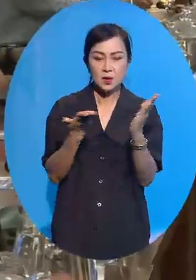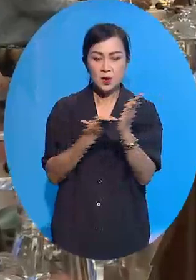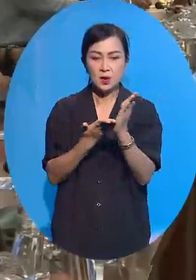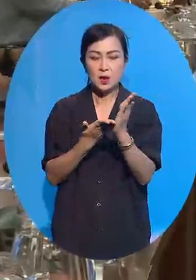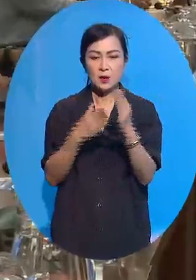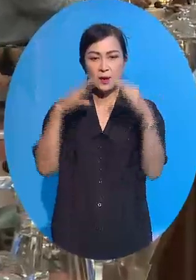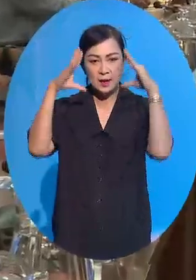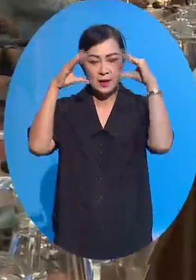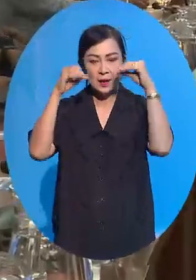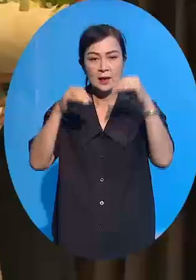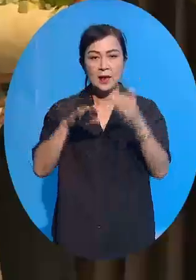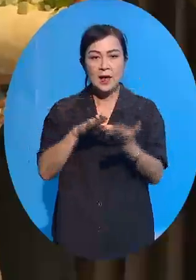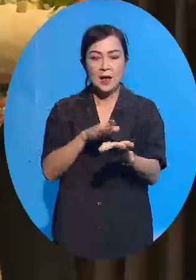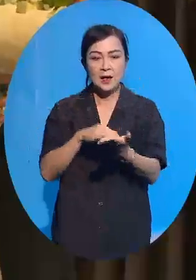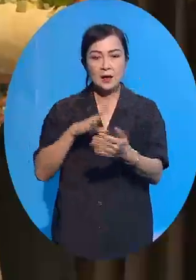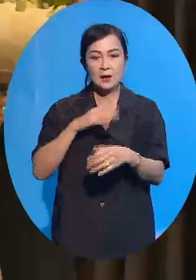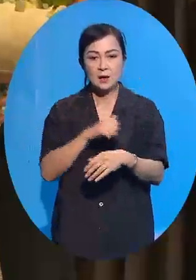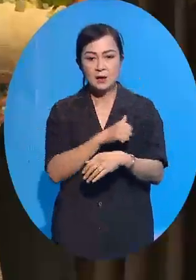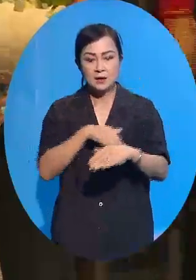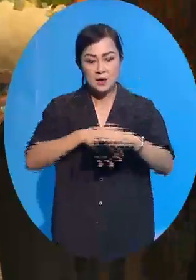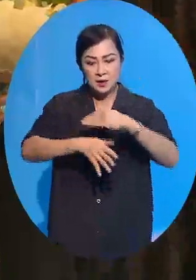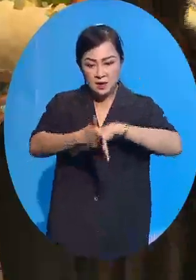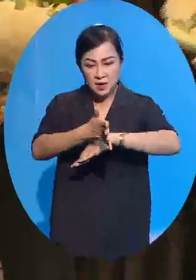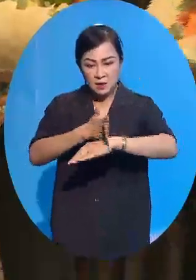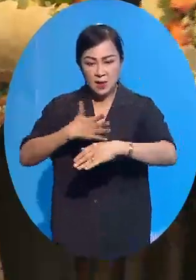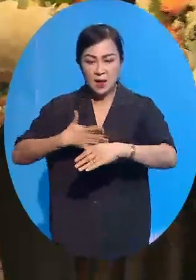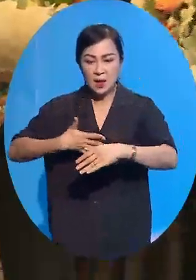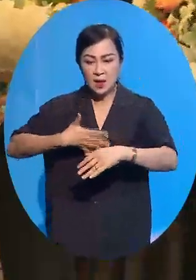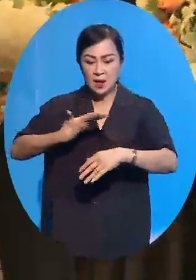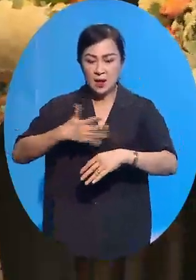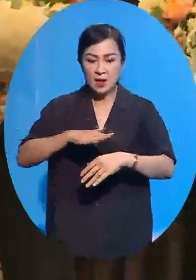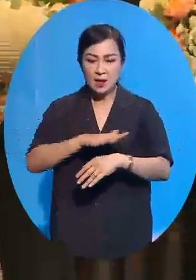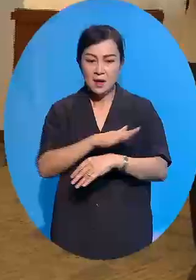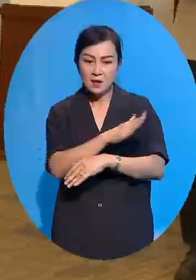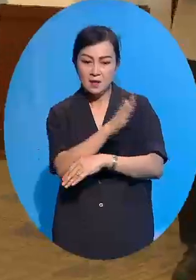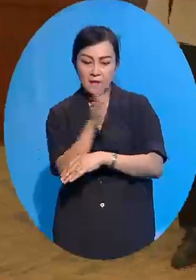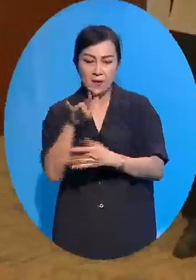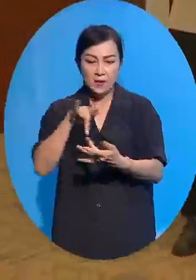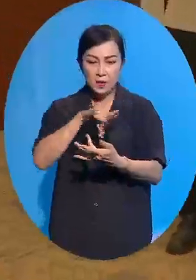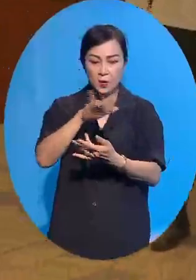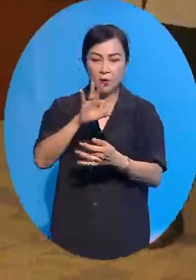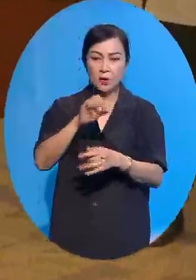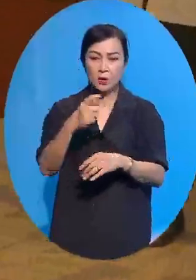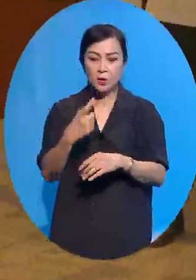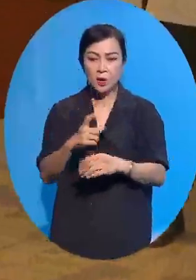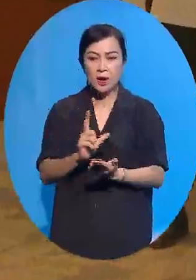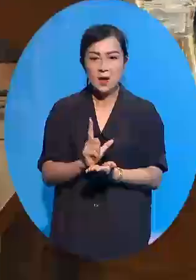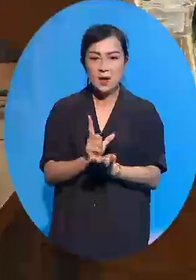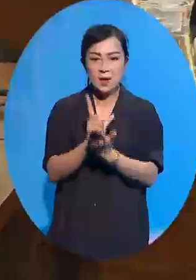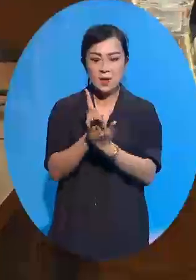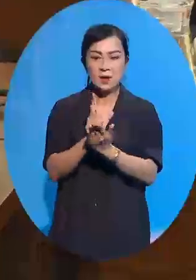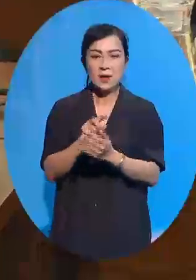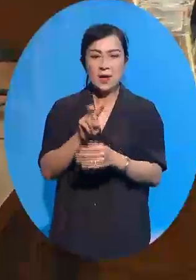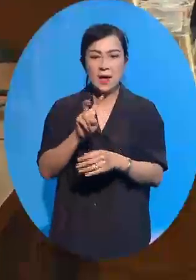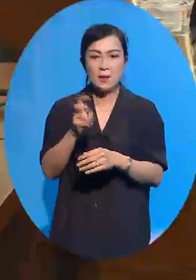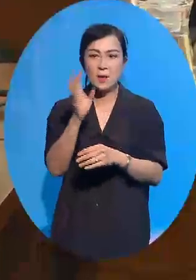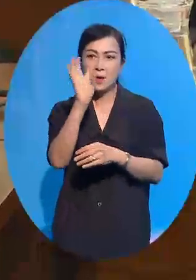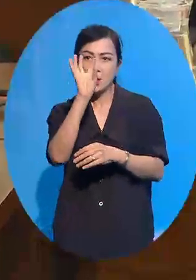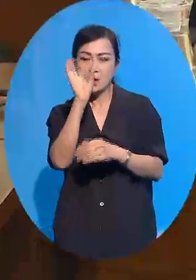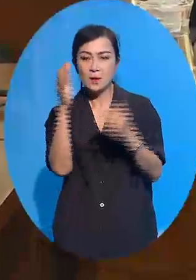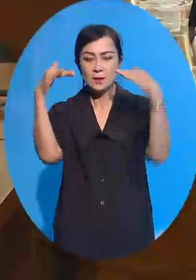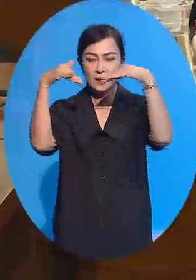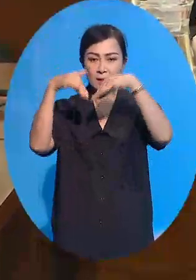quảng bá hình ảnh miền đất, con người, tiềm năng, lợi thế phát triển du lịch của tỉnh Tuyên Quang. Lễ hội năm nay quy tụ 20 khinh khí cầu